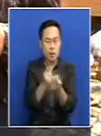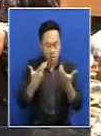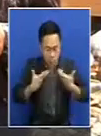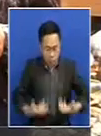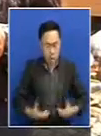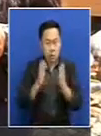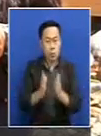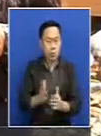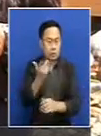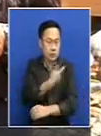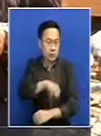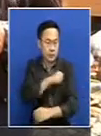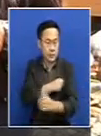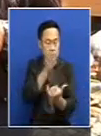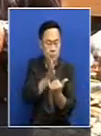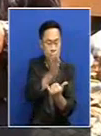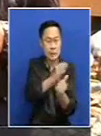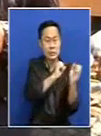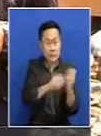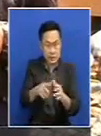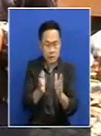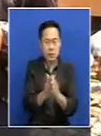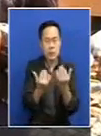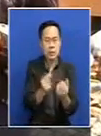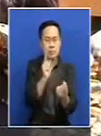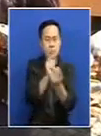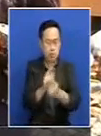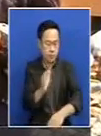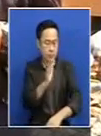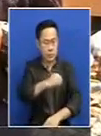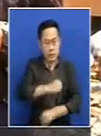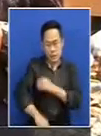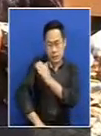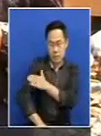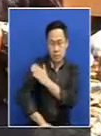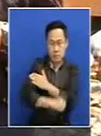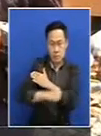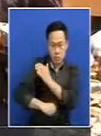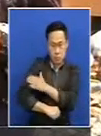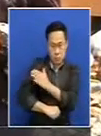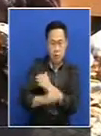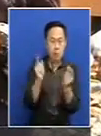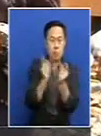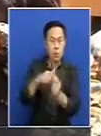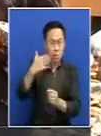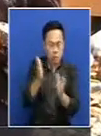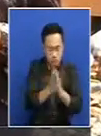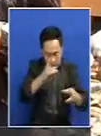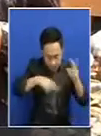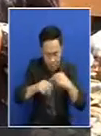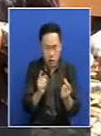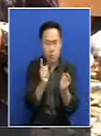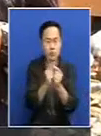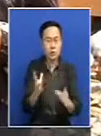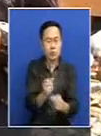ายชาวสเปนอายุ43ปีชื่อเดวิดโดยชิ้นส่วนชิ้นแรกที่พบคือท่อนแขนขวาค่ะหลังจากนั้นจึงมีการค้นหาชิ้นส่วนอื่นๆก